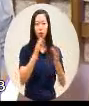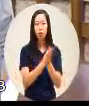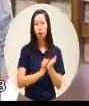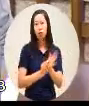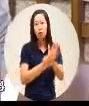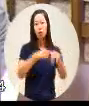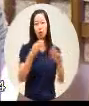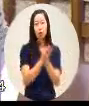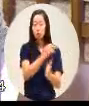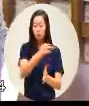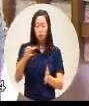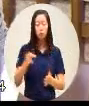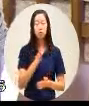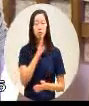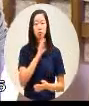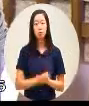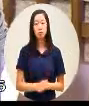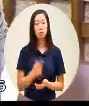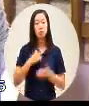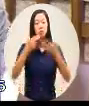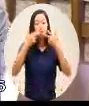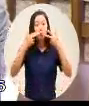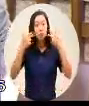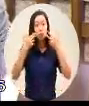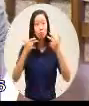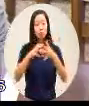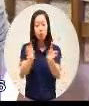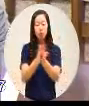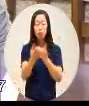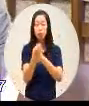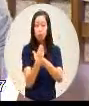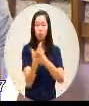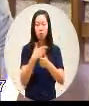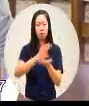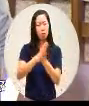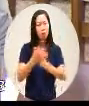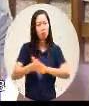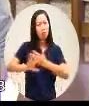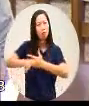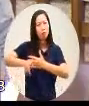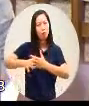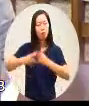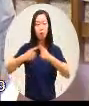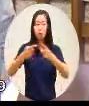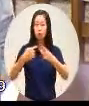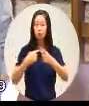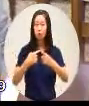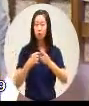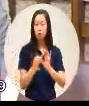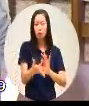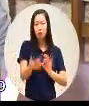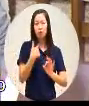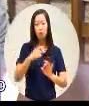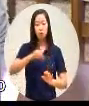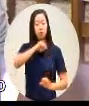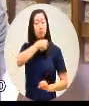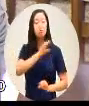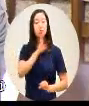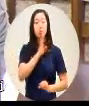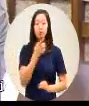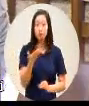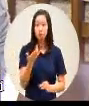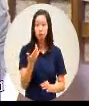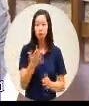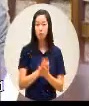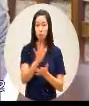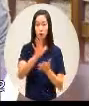的。那我跟你讲，我的同胞说你一直要我变外国人，为什么不让我认同我是本土的人呢？他有机会出